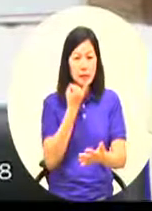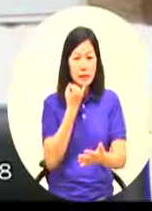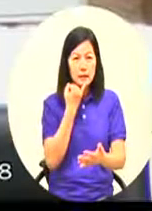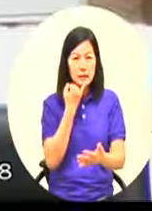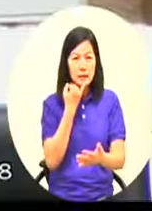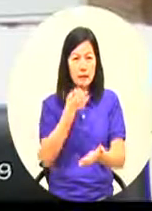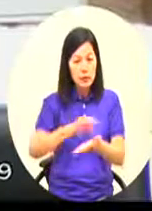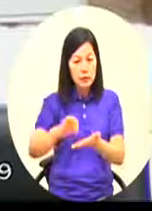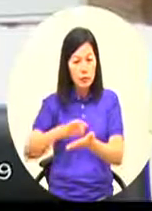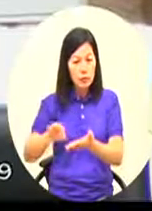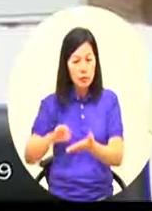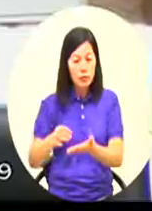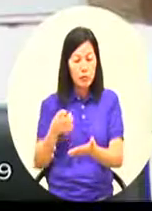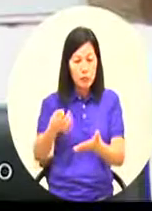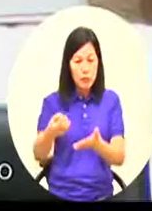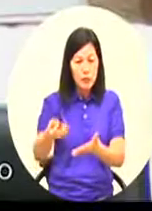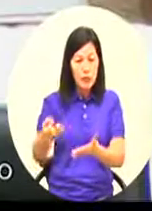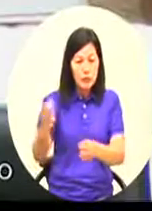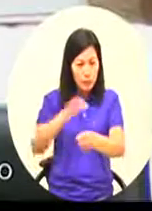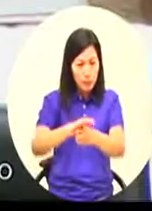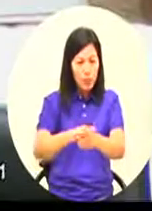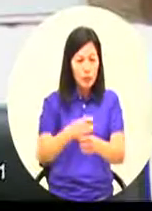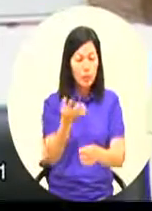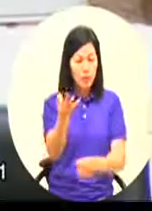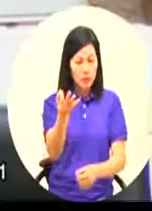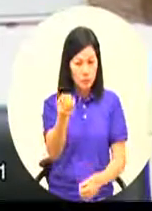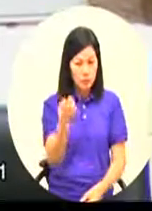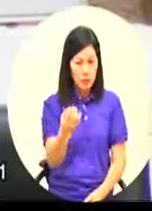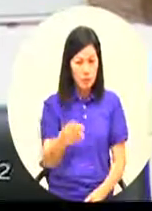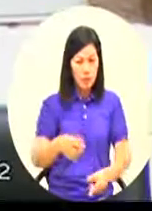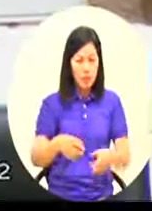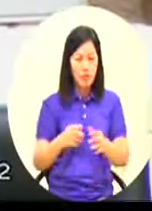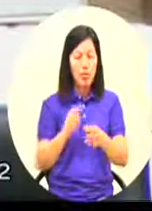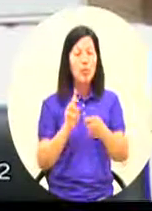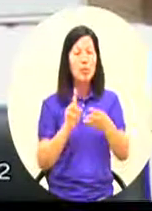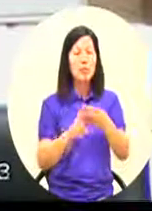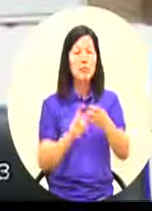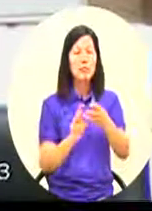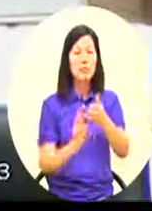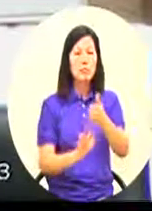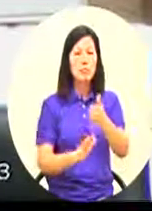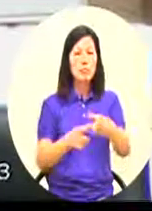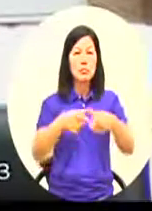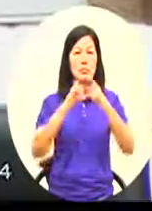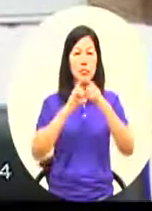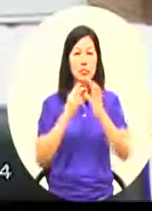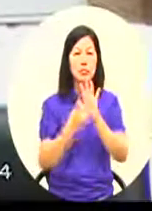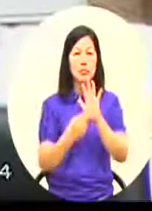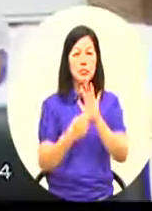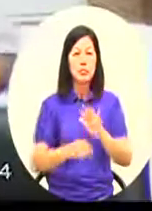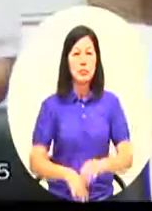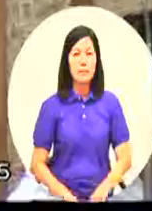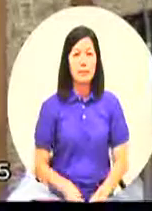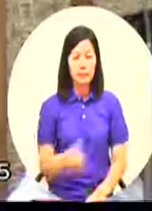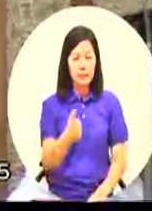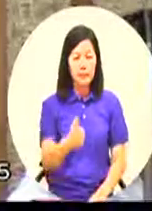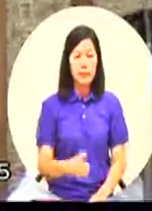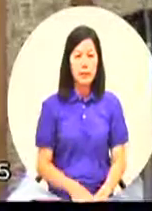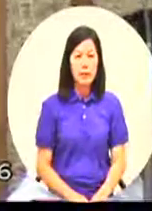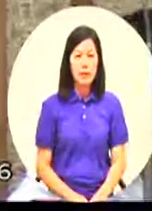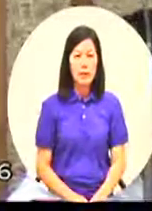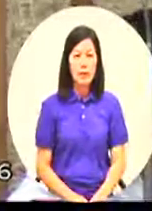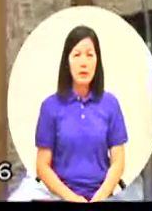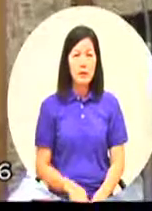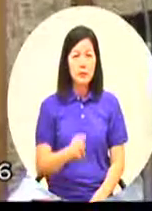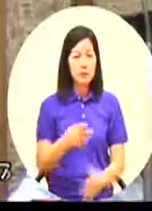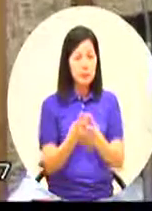应用争取到多少钱？主委先给我答复。 请主委回答。 谢谢议长，谢谢党朋友议员。那